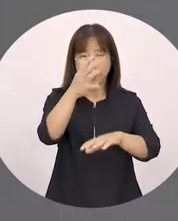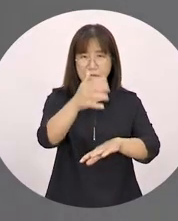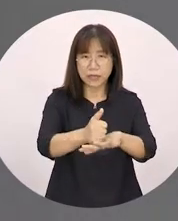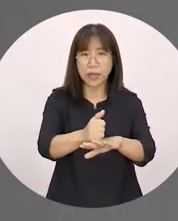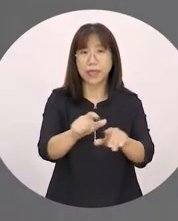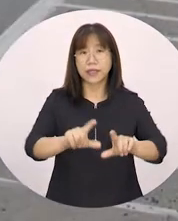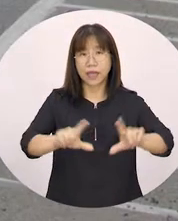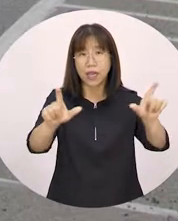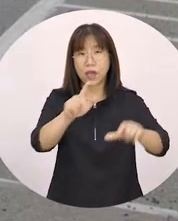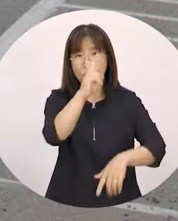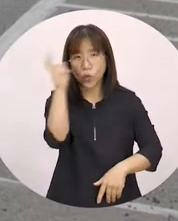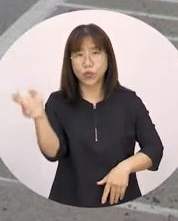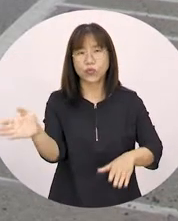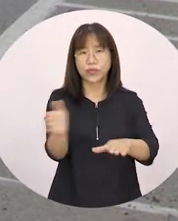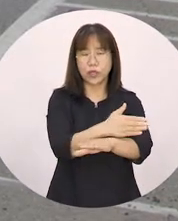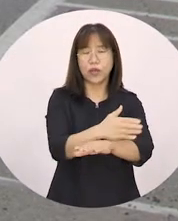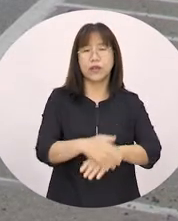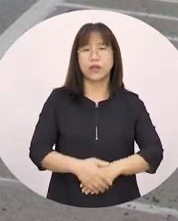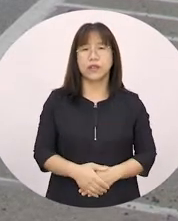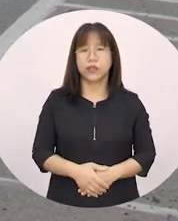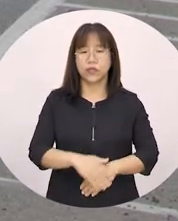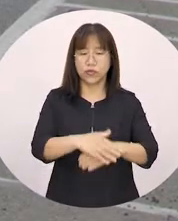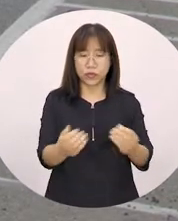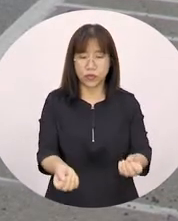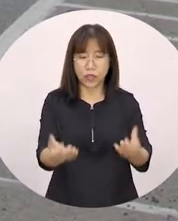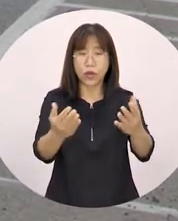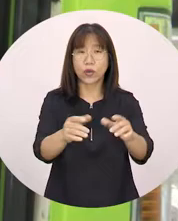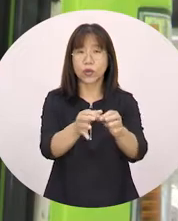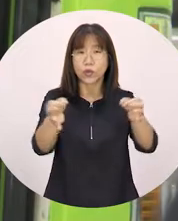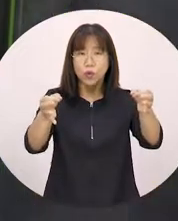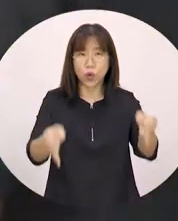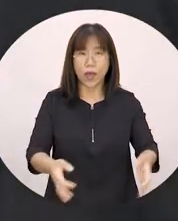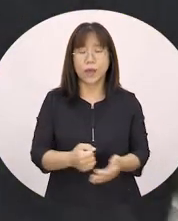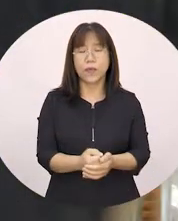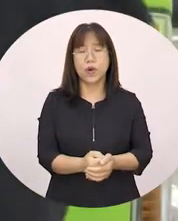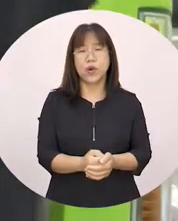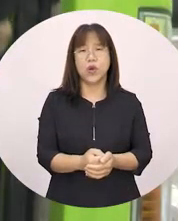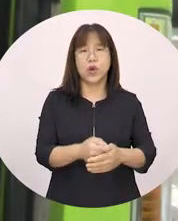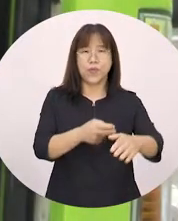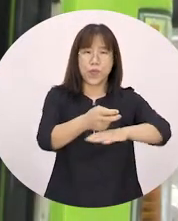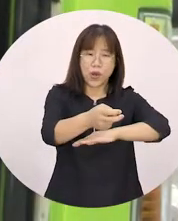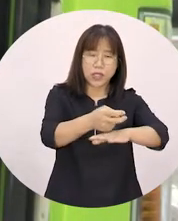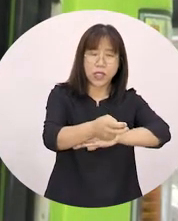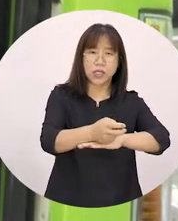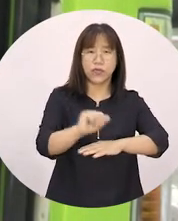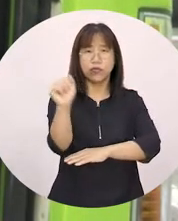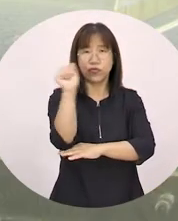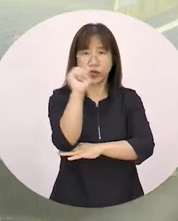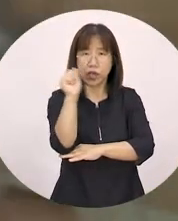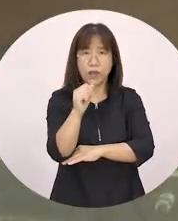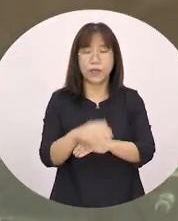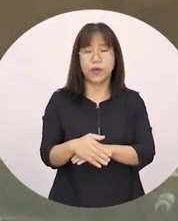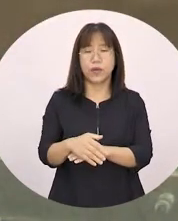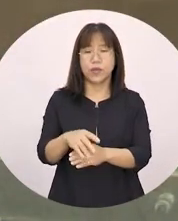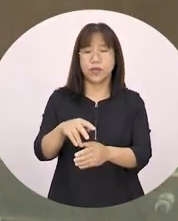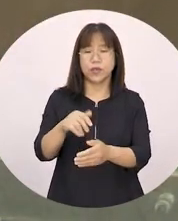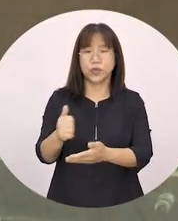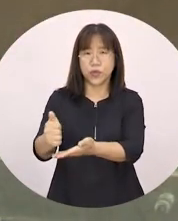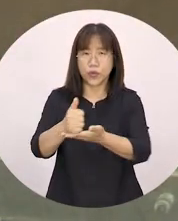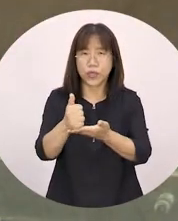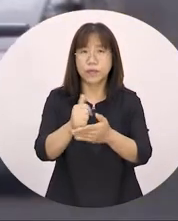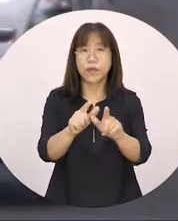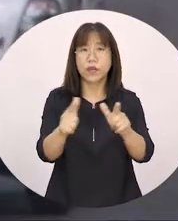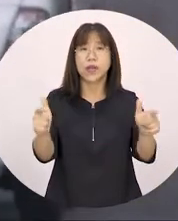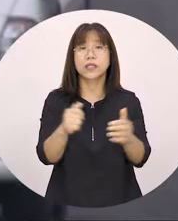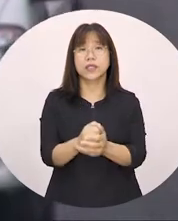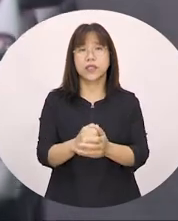동별로 배출요일에 맞춰 버리면 됩니다. 또 추석 연휴 기간 대중교통 운전자나 승객 등의 개인위생수칙 준수